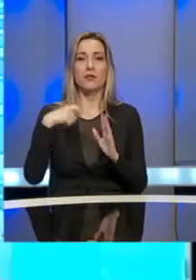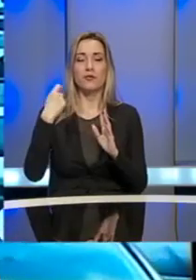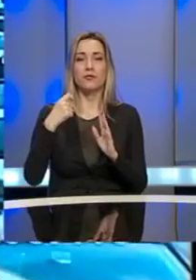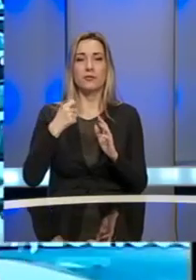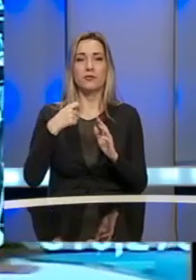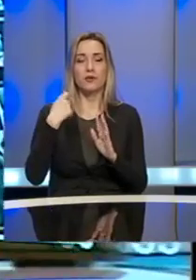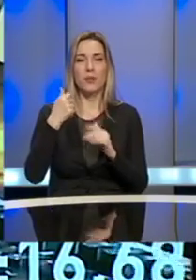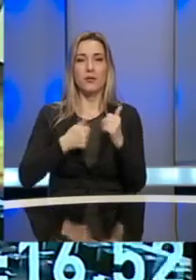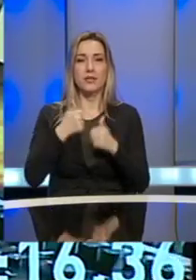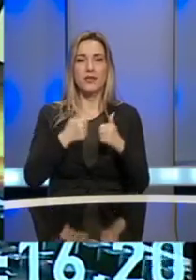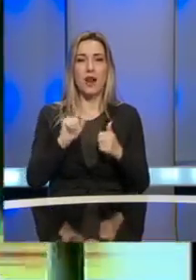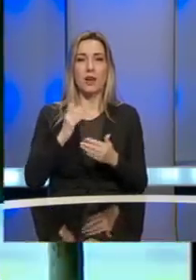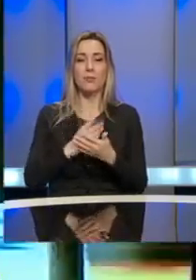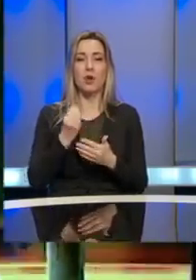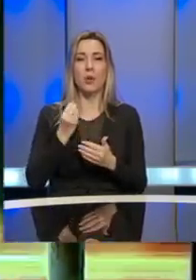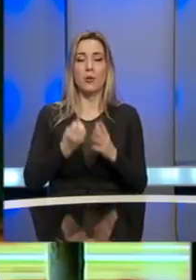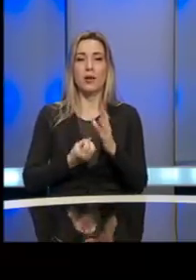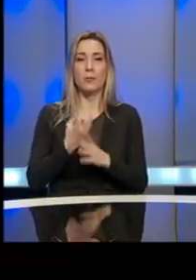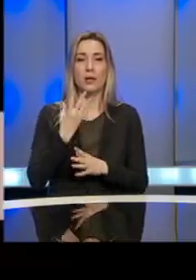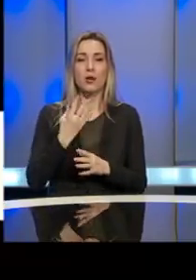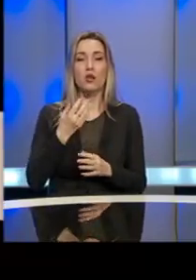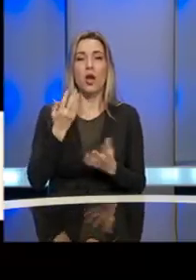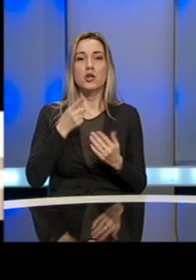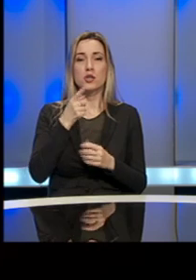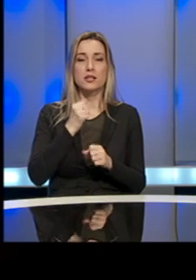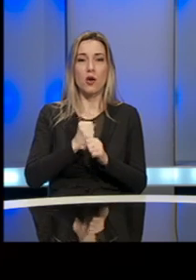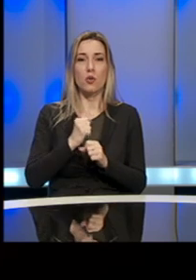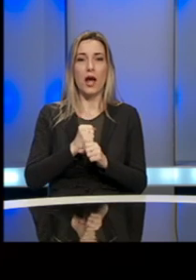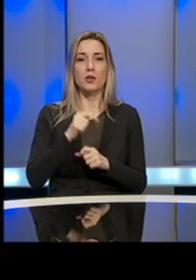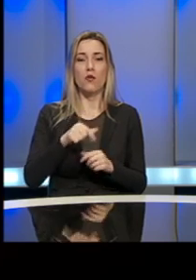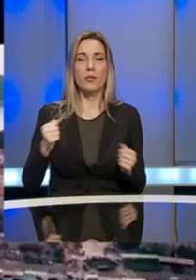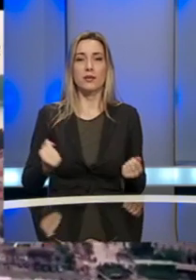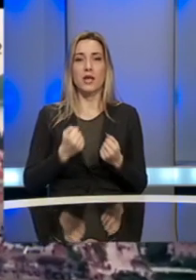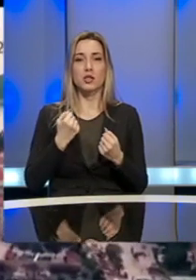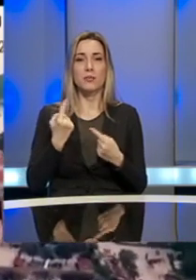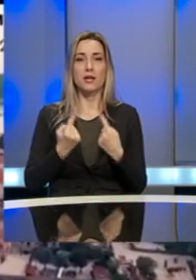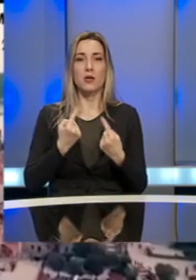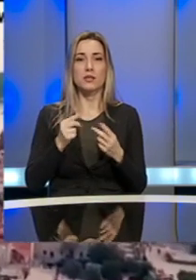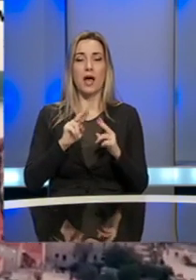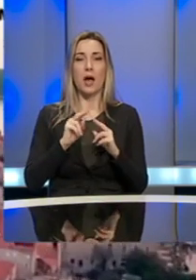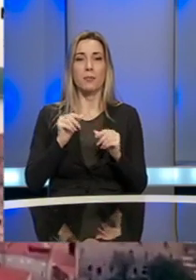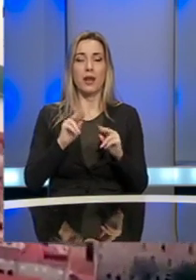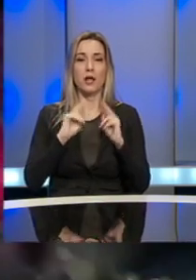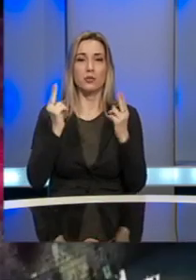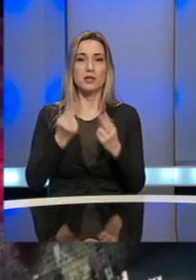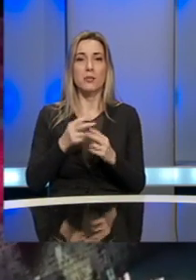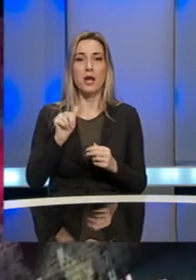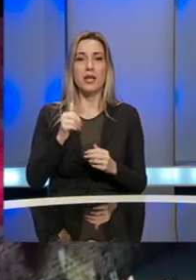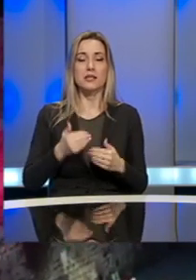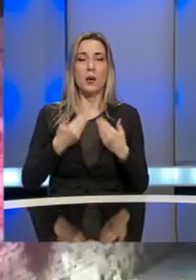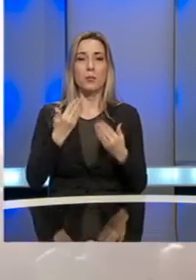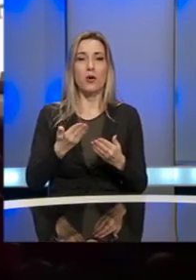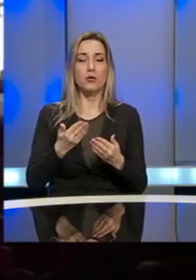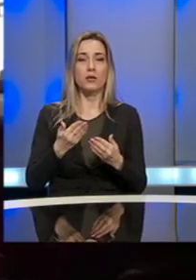bilo ni dobro, ni prirodno. Ono što ste uradili u ovim teškim trenucima za planetu Zemlju jeste da ste ponudili